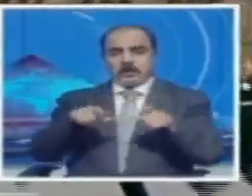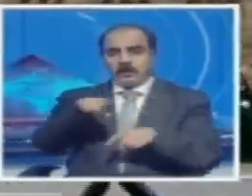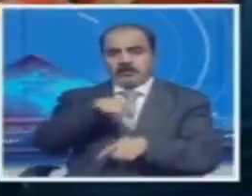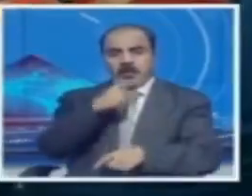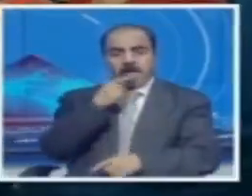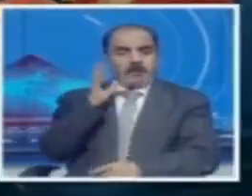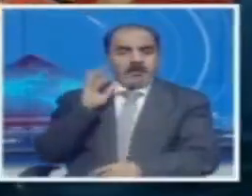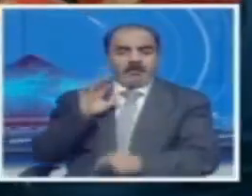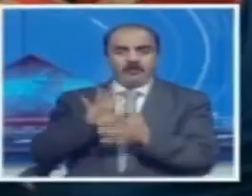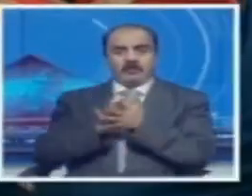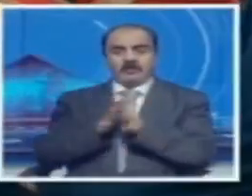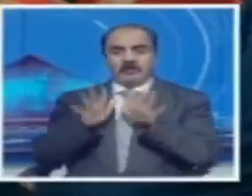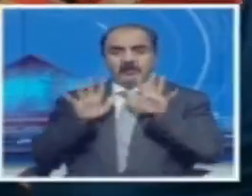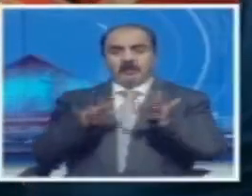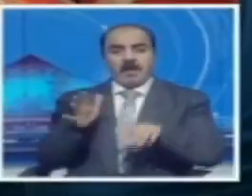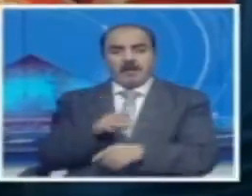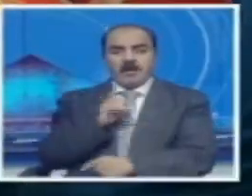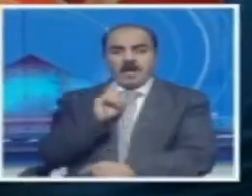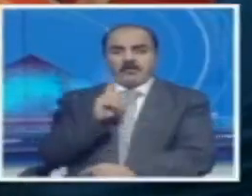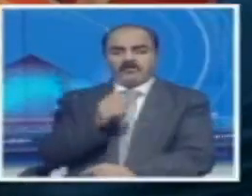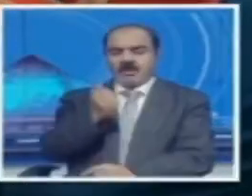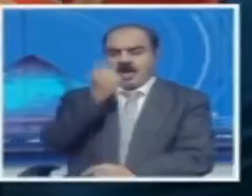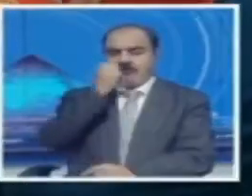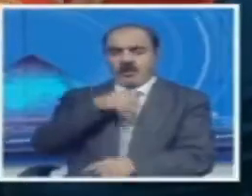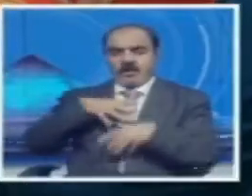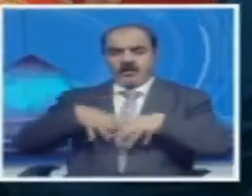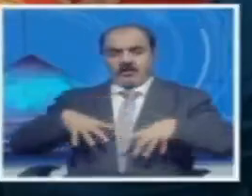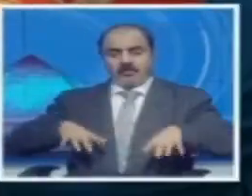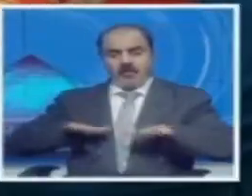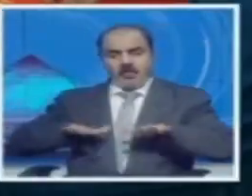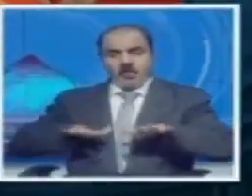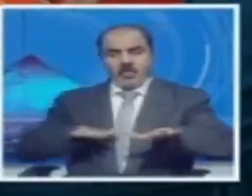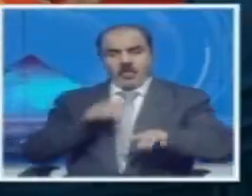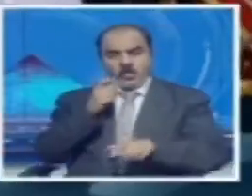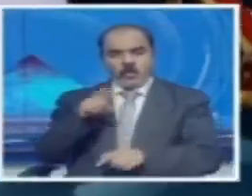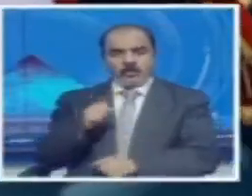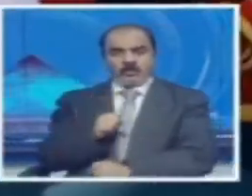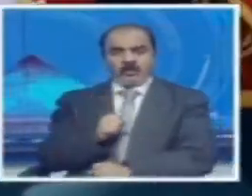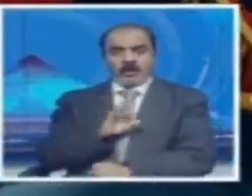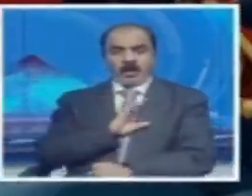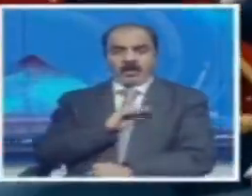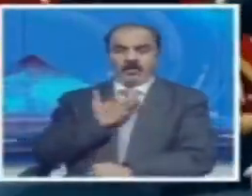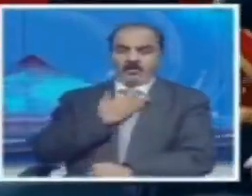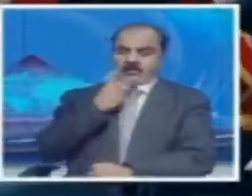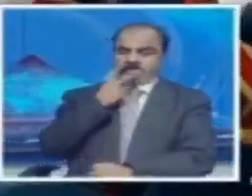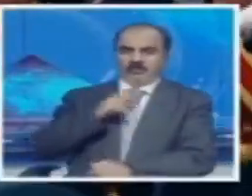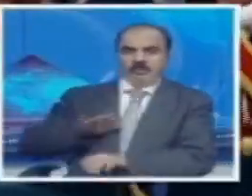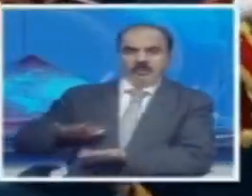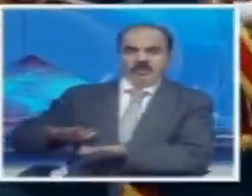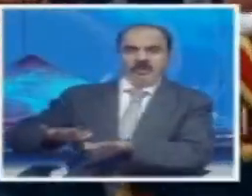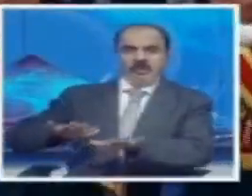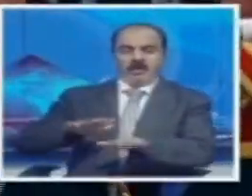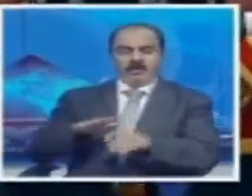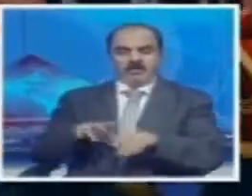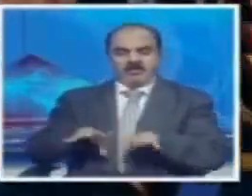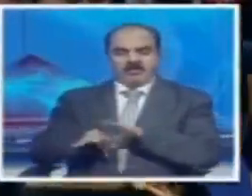الأحمر بموسكو، وشارك في العرض أكثر من 11,000 عسكري روسي. واستعرض الجيش الروسي خلال العرض